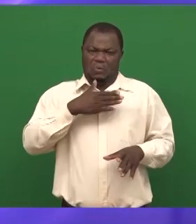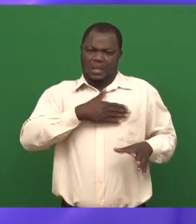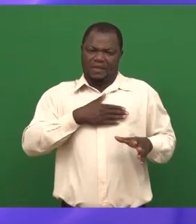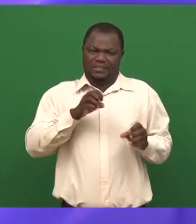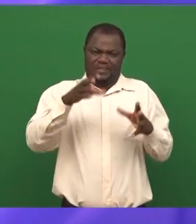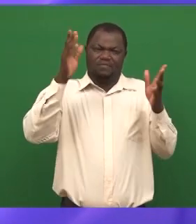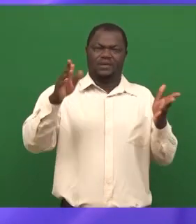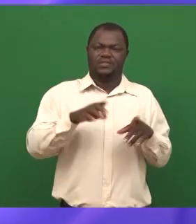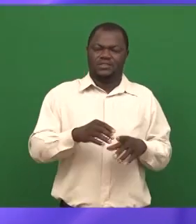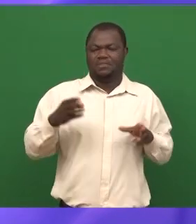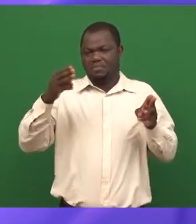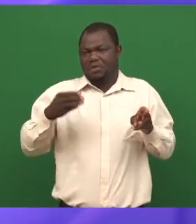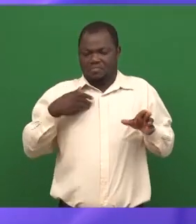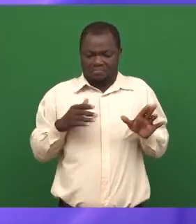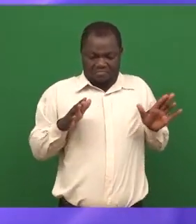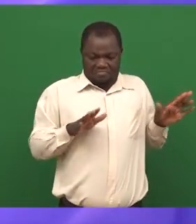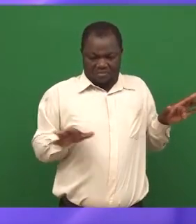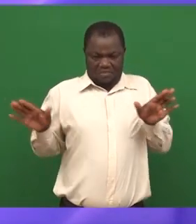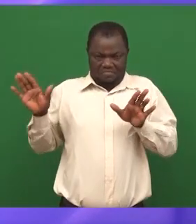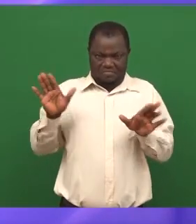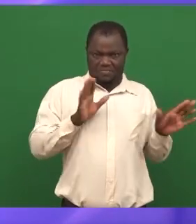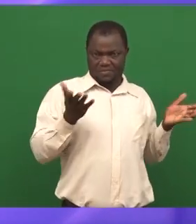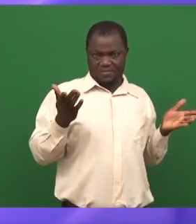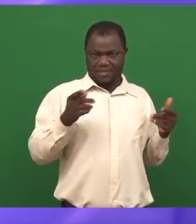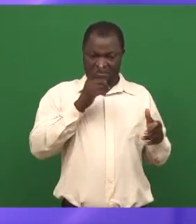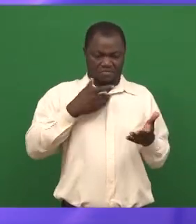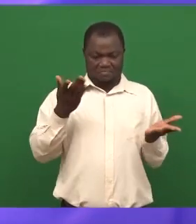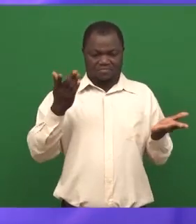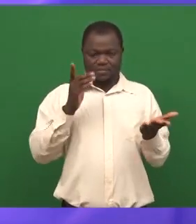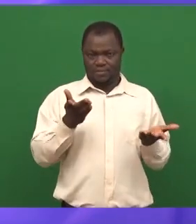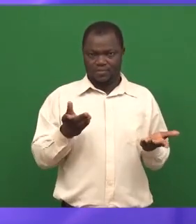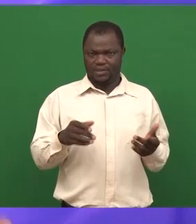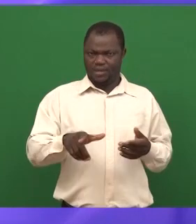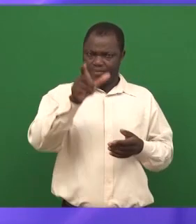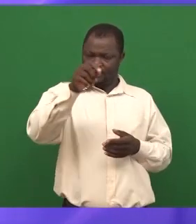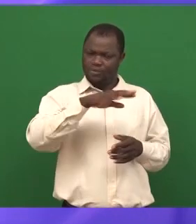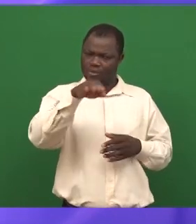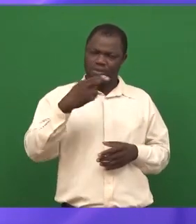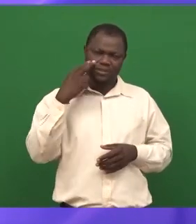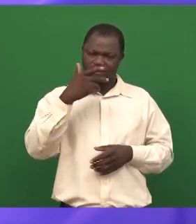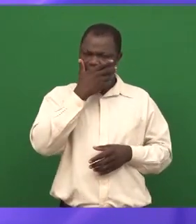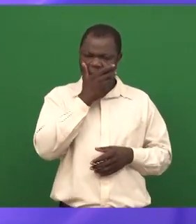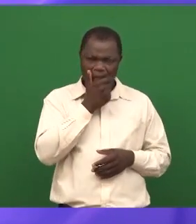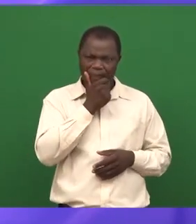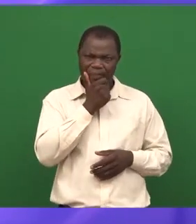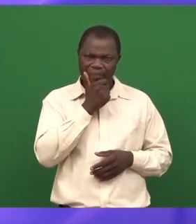Kakuzvida kakungoti haina handinzarwo. Ehe. Saka munhu ari kuona zveshuwa